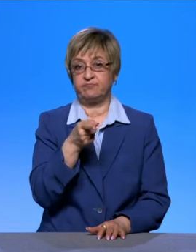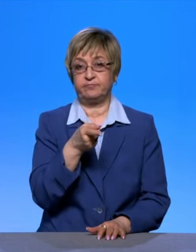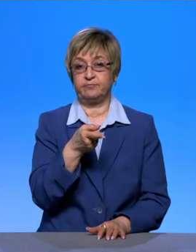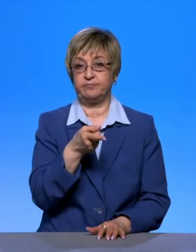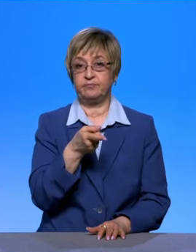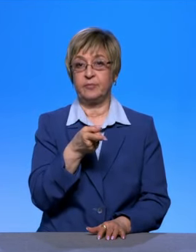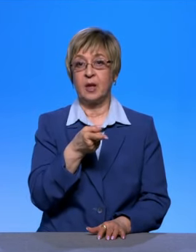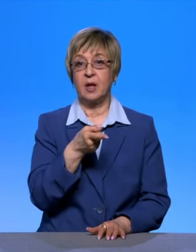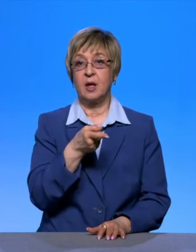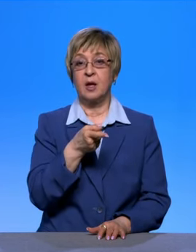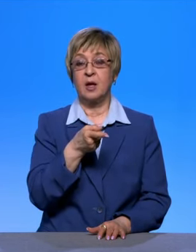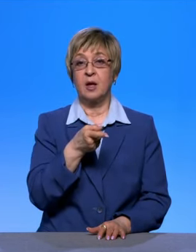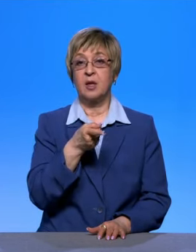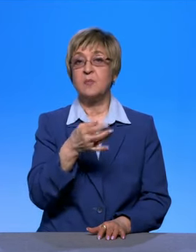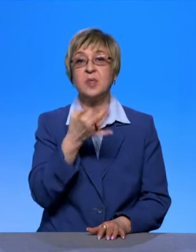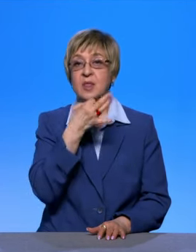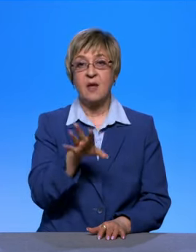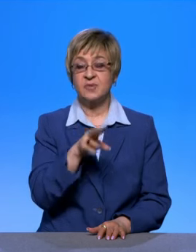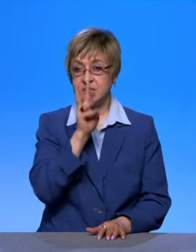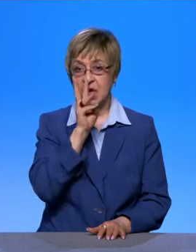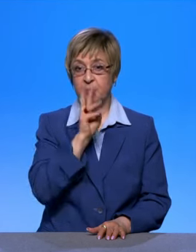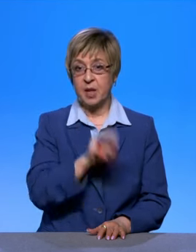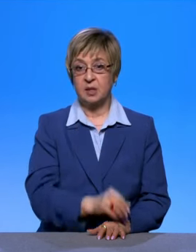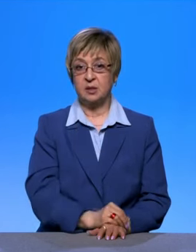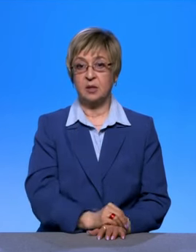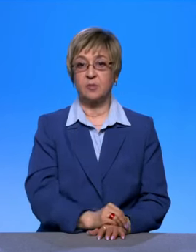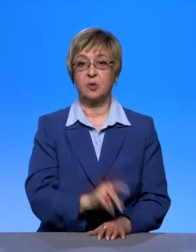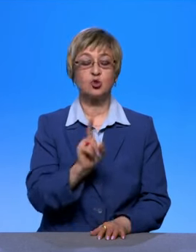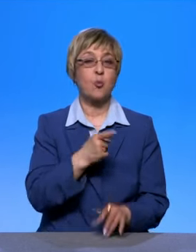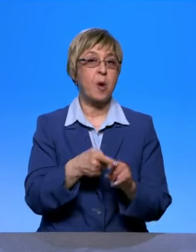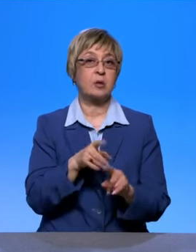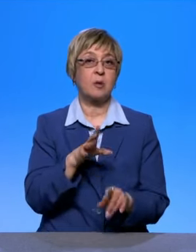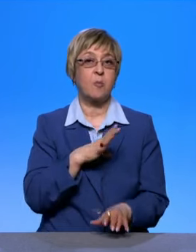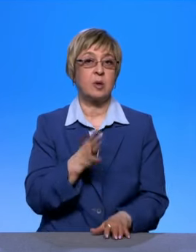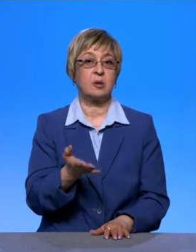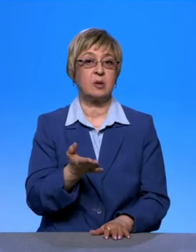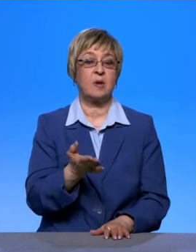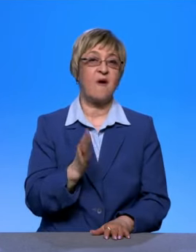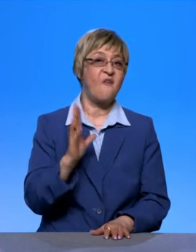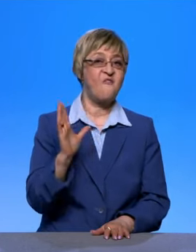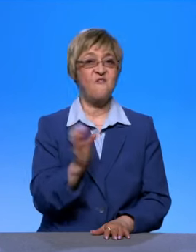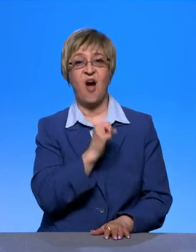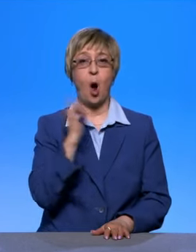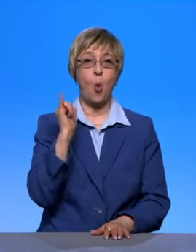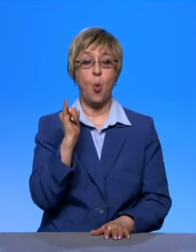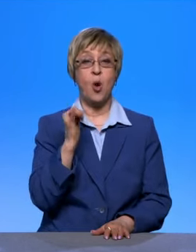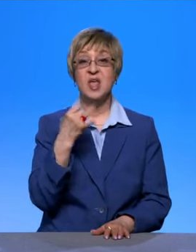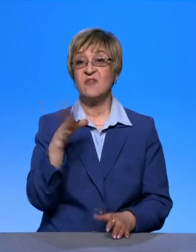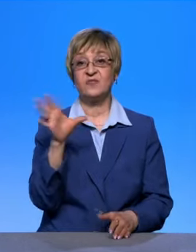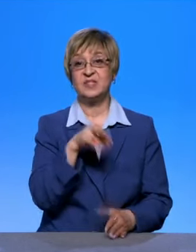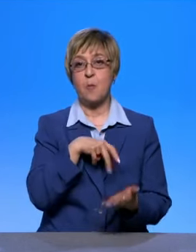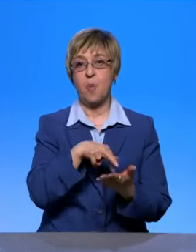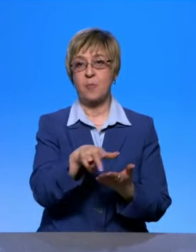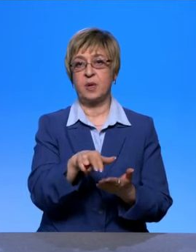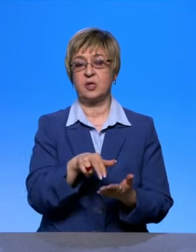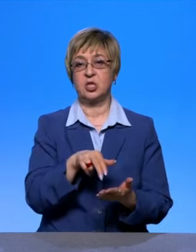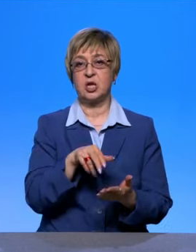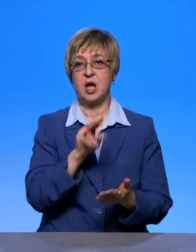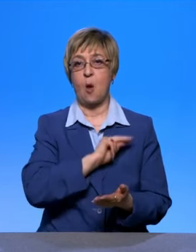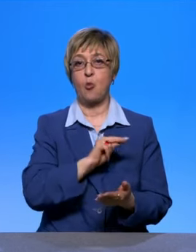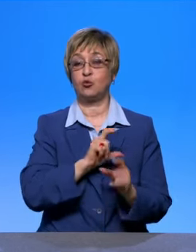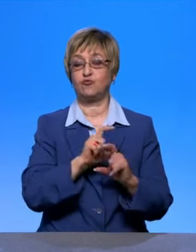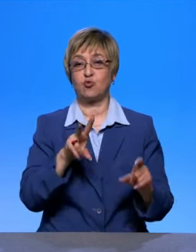той, ну вот, чтобы это было прям вот, комфортно, все сказали вау, да. и все пошли работать в школу.